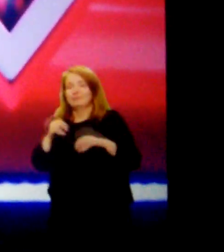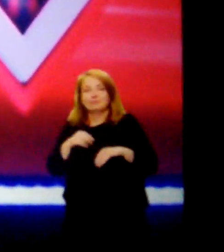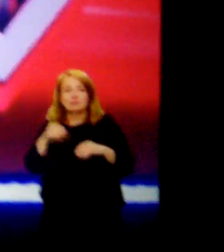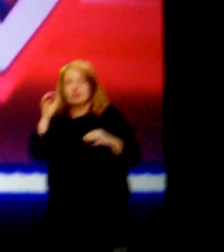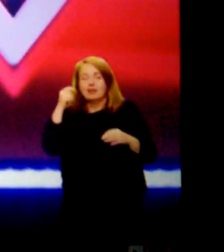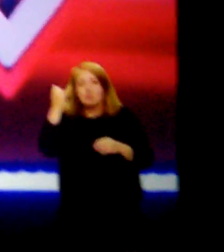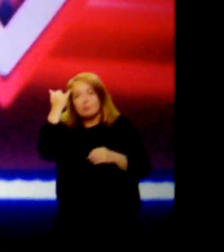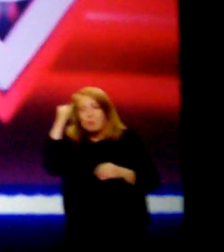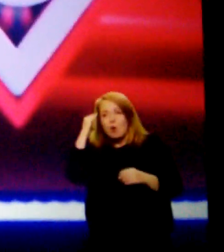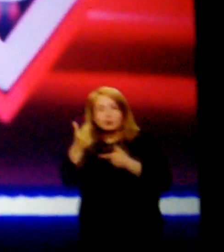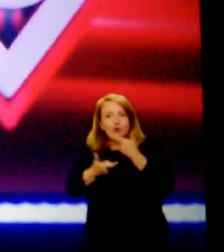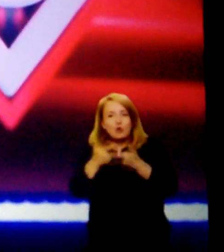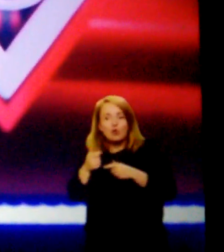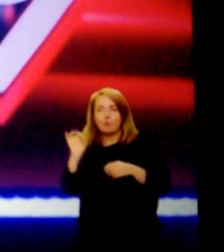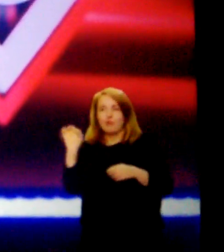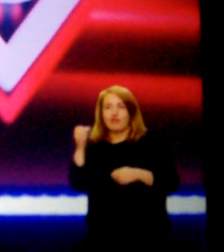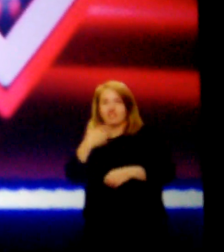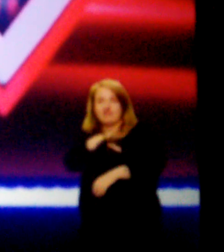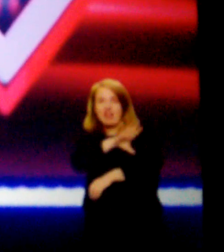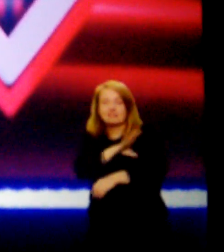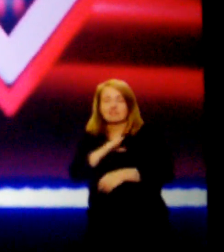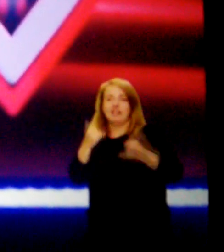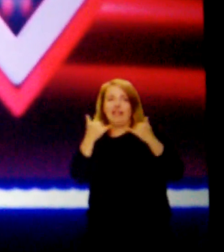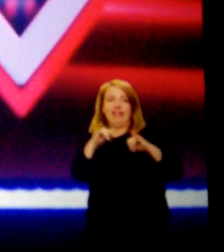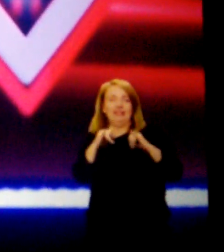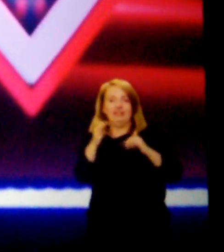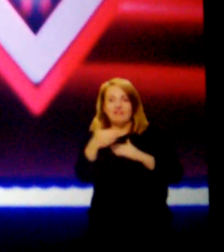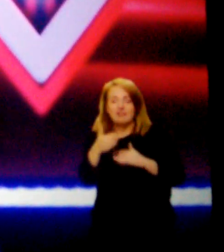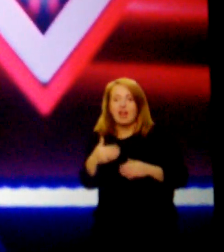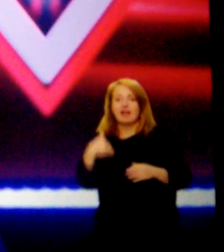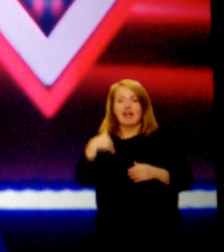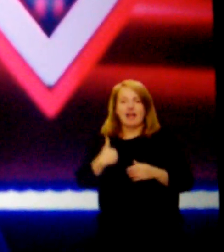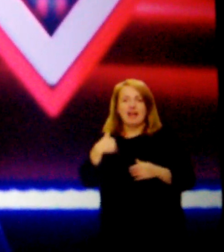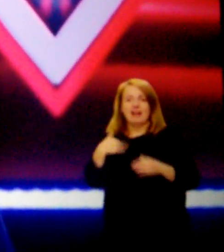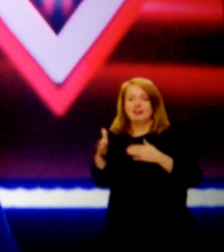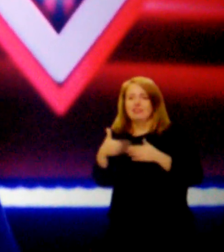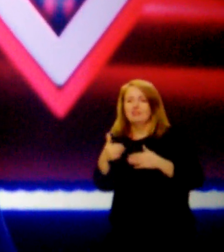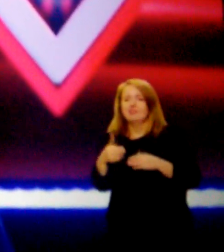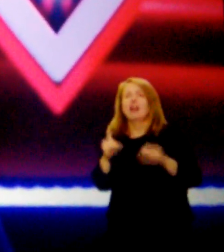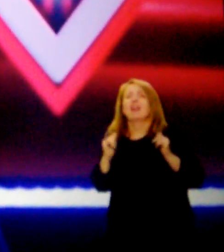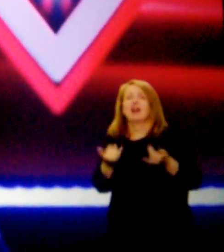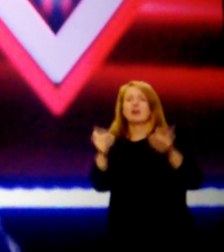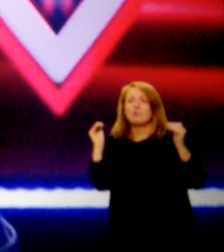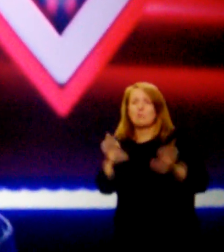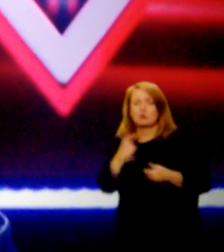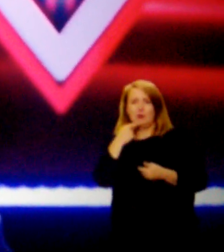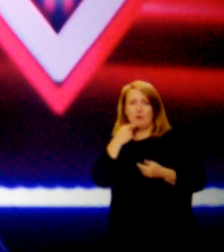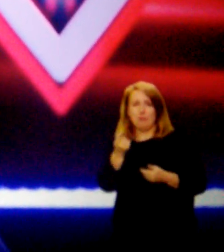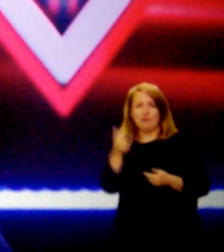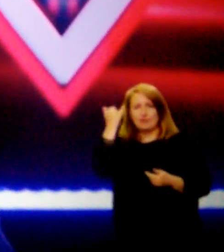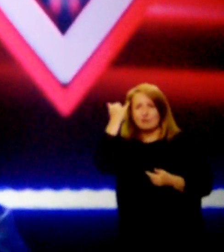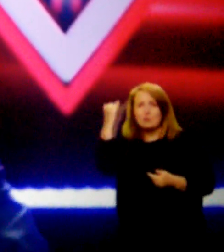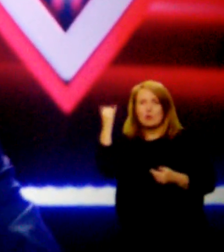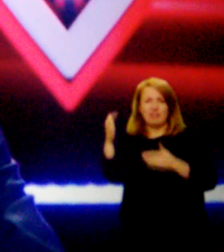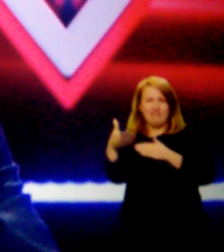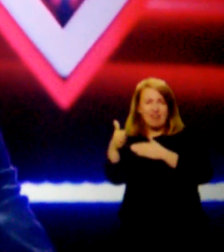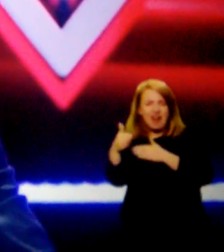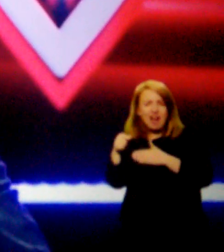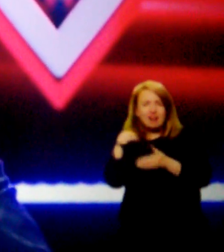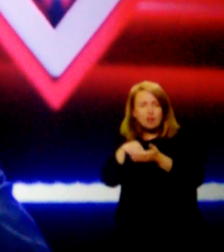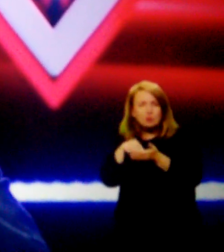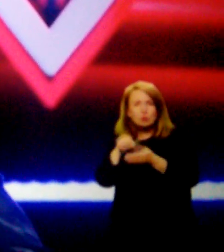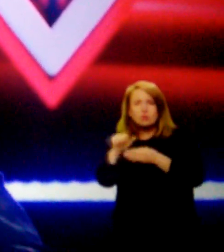ewenement. No, ze Szwecją? Ze Szwecją, gdzie są barwy. A z Anglią? A z Anglią to już jest naprawdę, to, jak to mówią dzisiaj w szkołach,